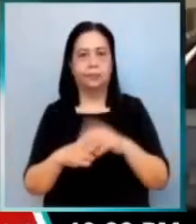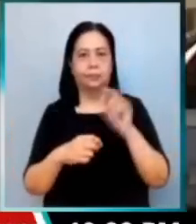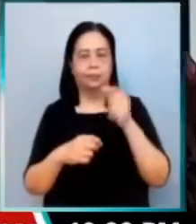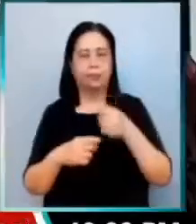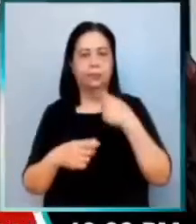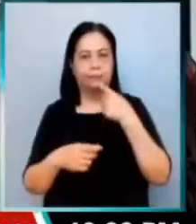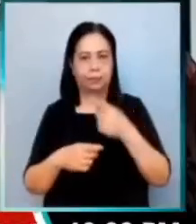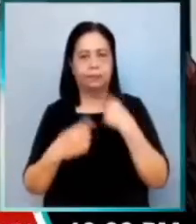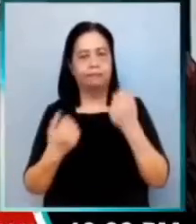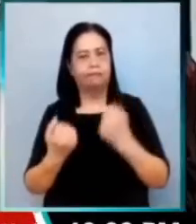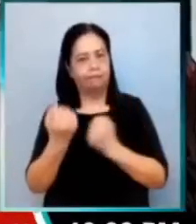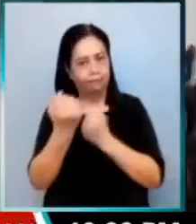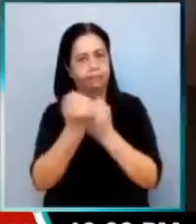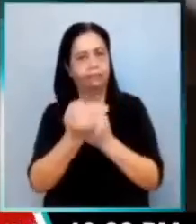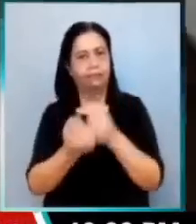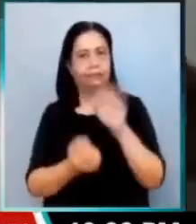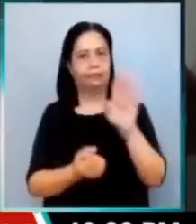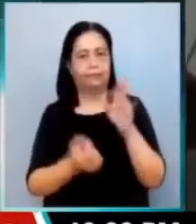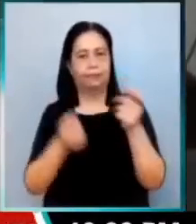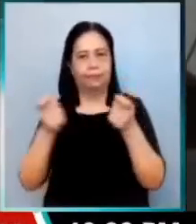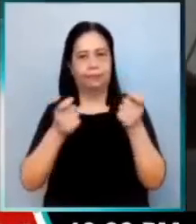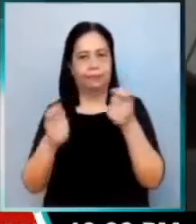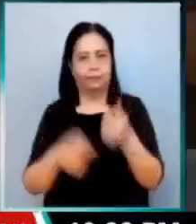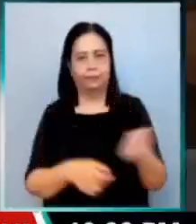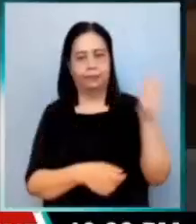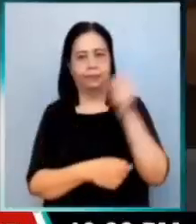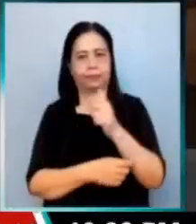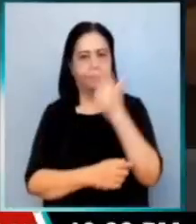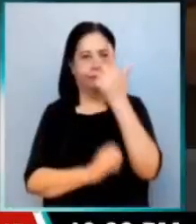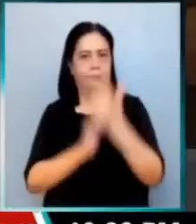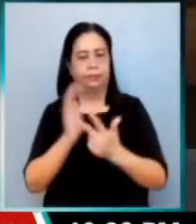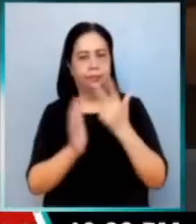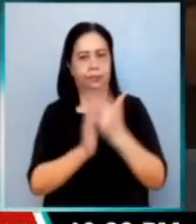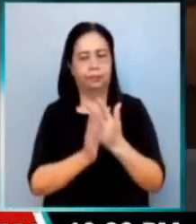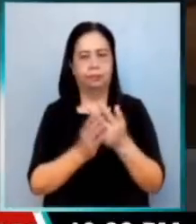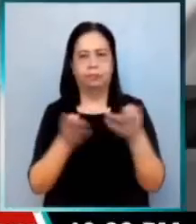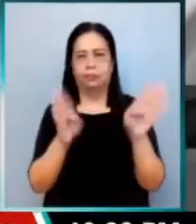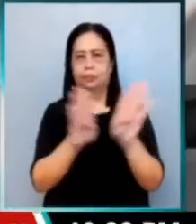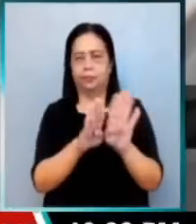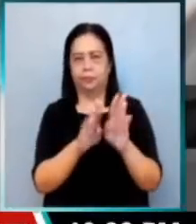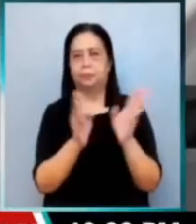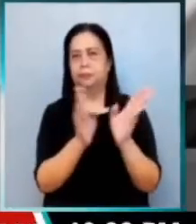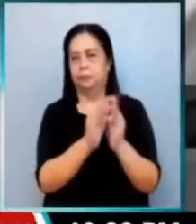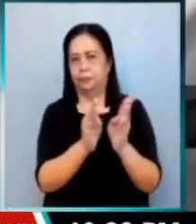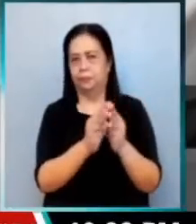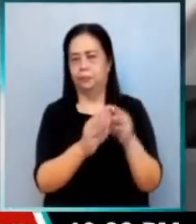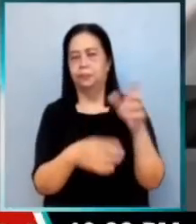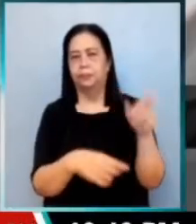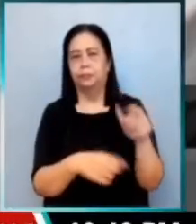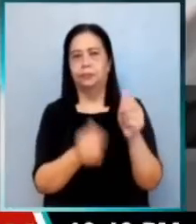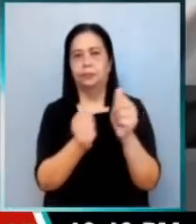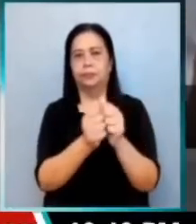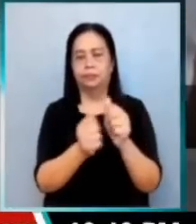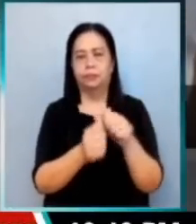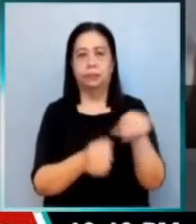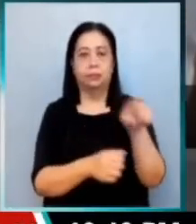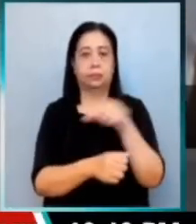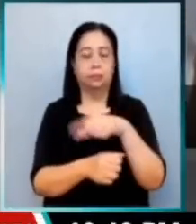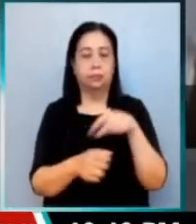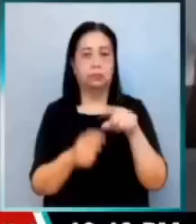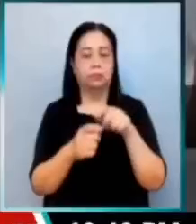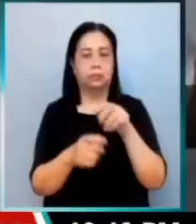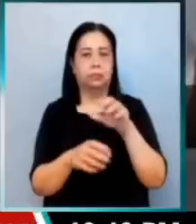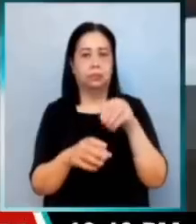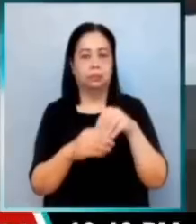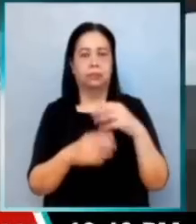kanilang suporta sa kanyang pamumuno. 3 oras tumagal ang closed door executive committee meeting kasama ang mga opisyal ng kagawaran. Present